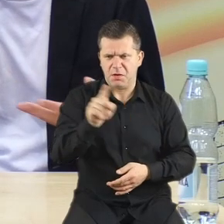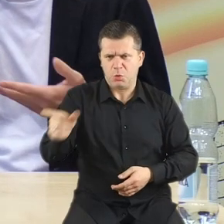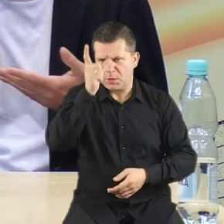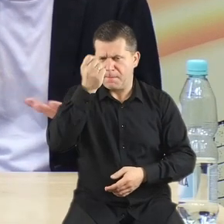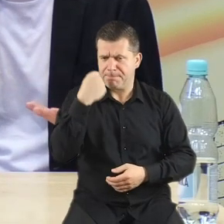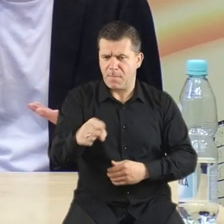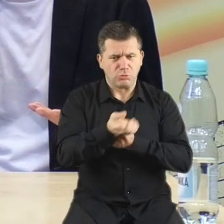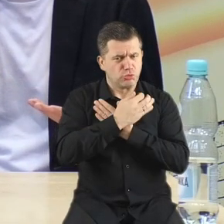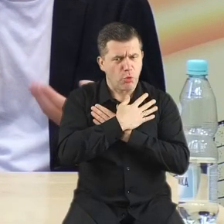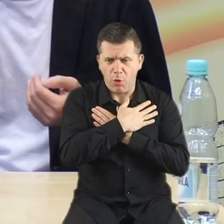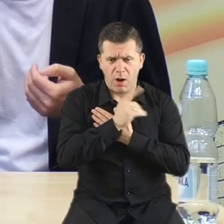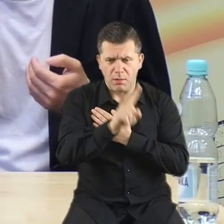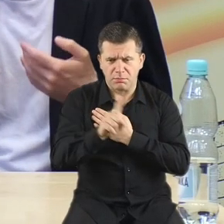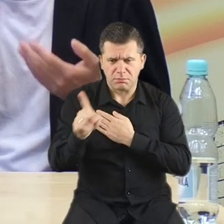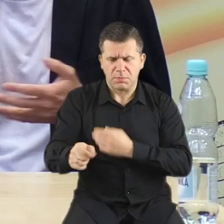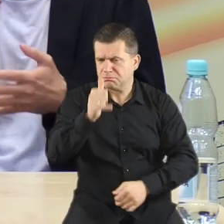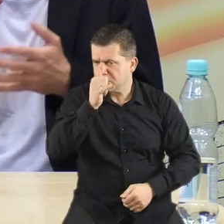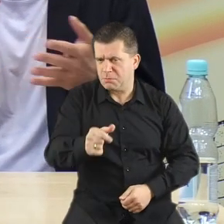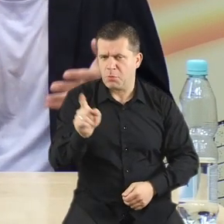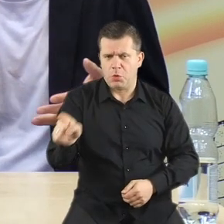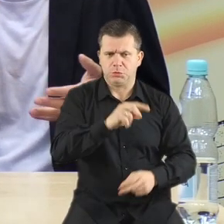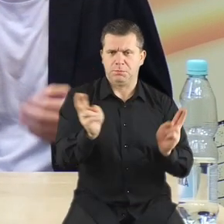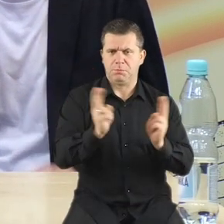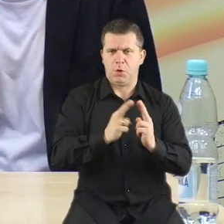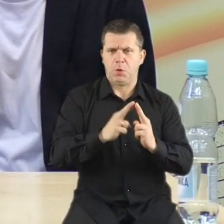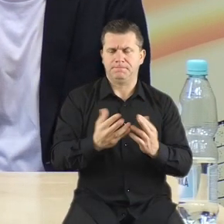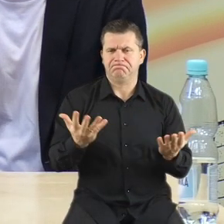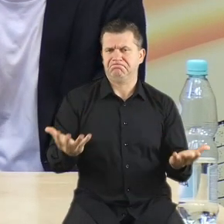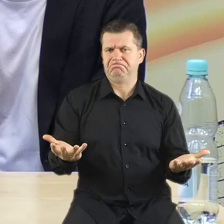się kochali, nie było w stanie się porozumieć?